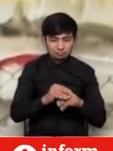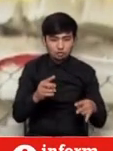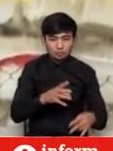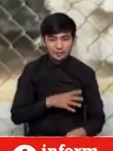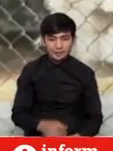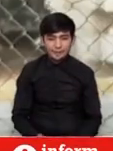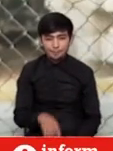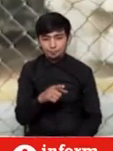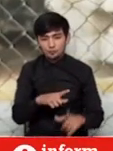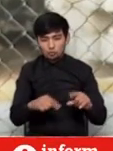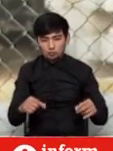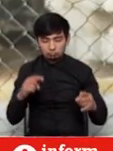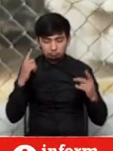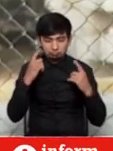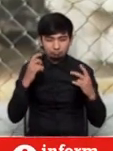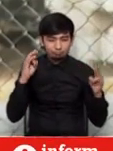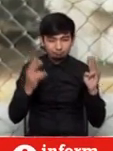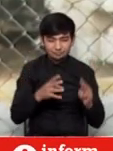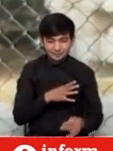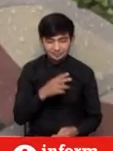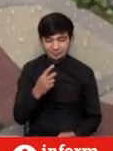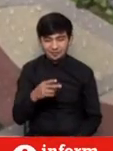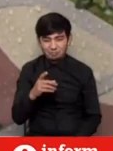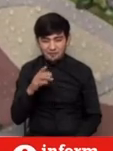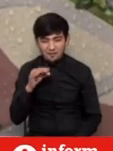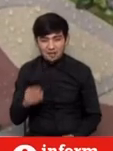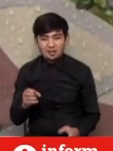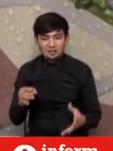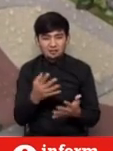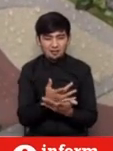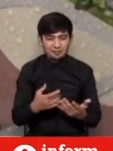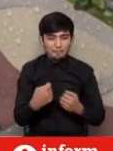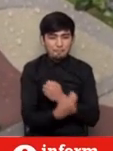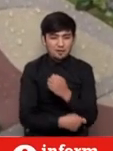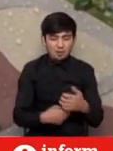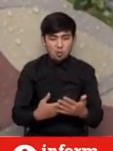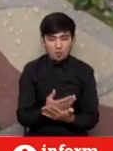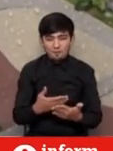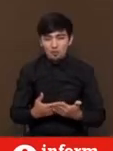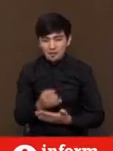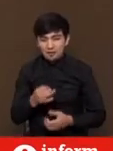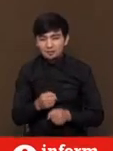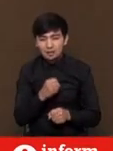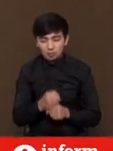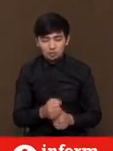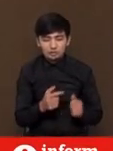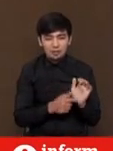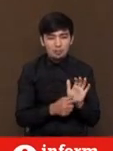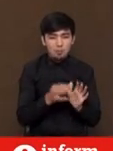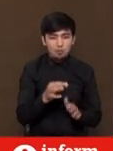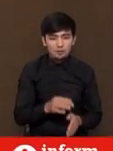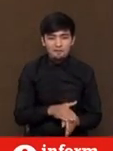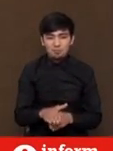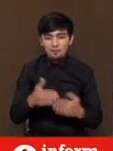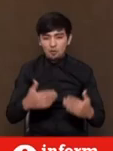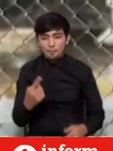видеокамеры при строительстве используем современные отечественные материалы на данный момент выполнили 70% работ